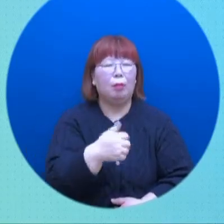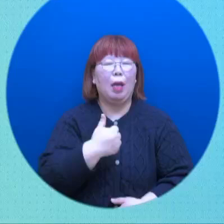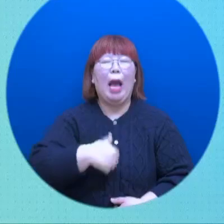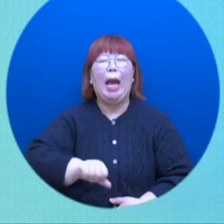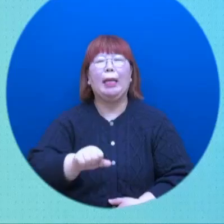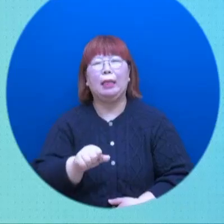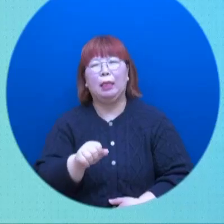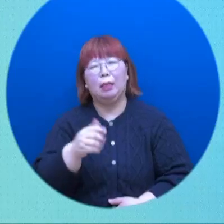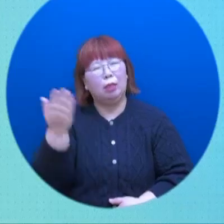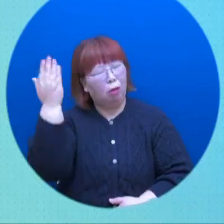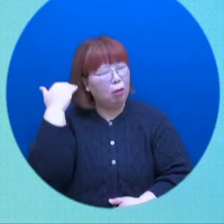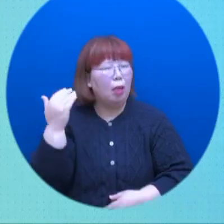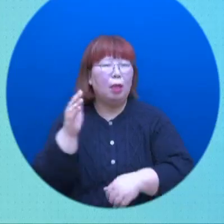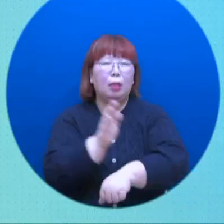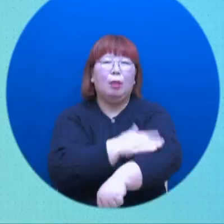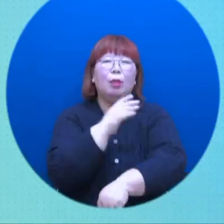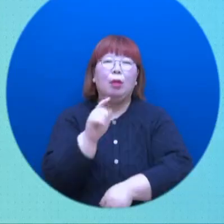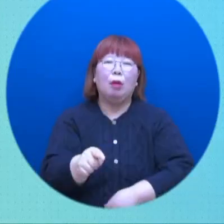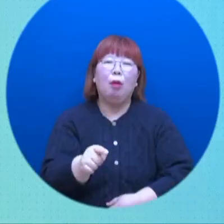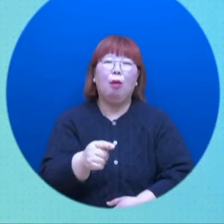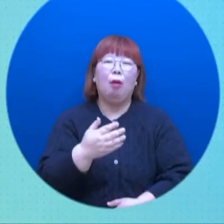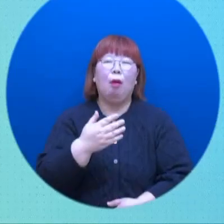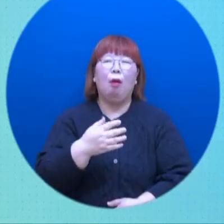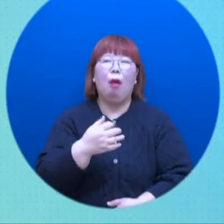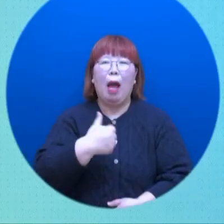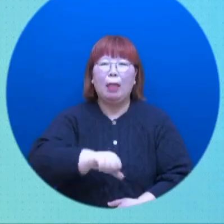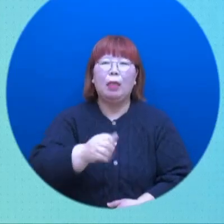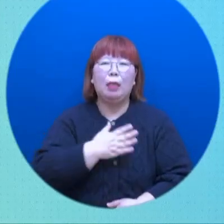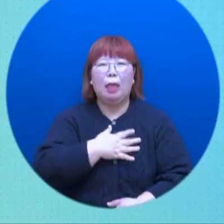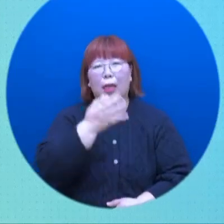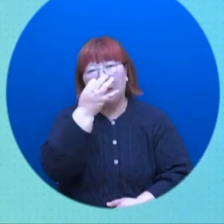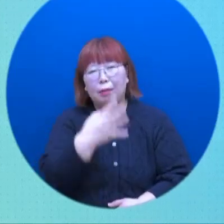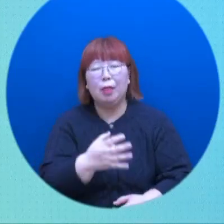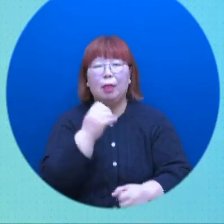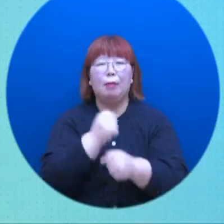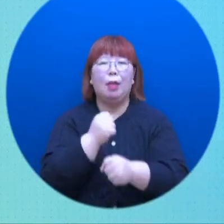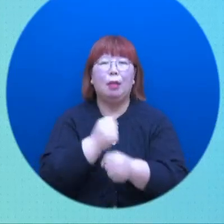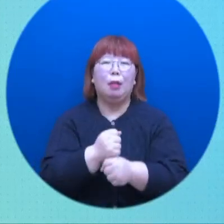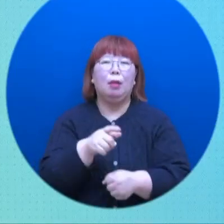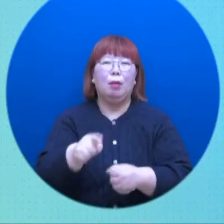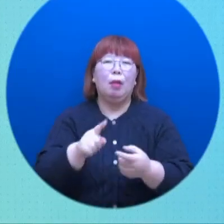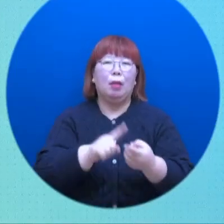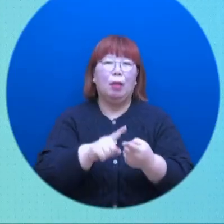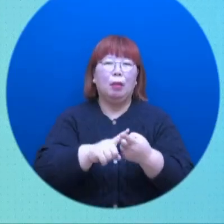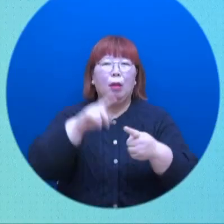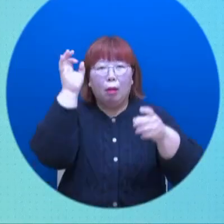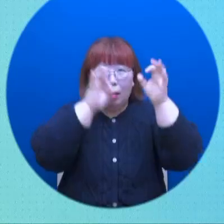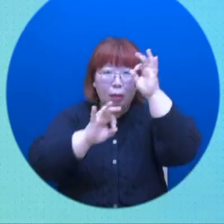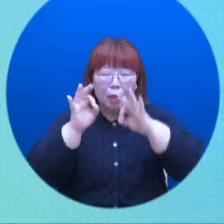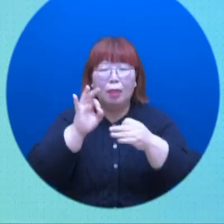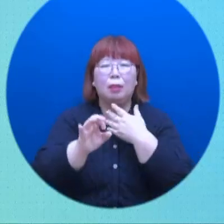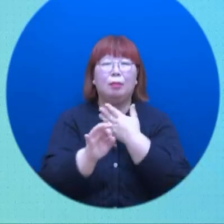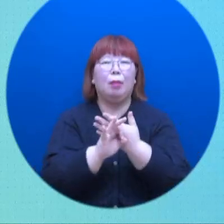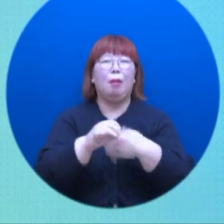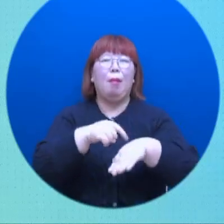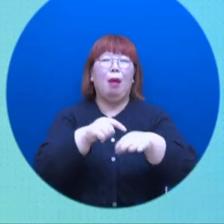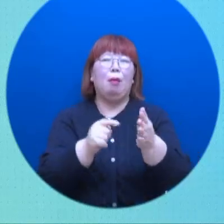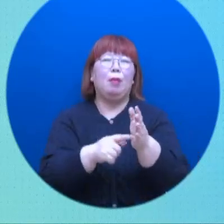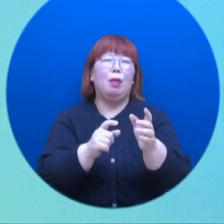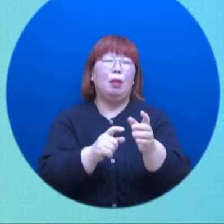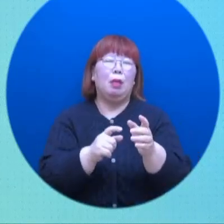거, 아들이 나 힘들게 했던 거, 그걸 찾아내면 마음이 좀 덜 아플까